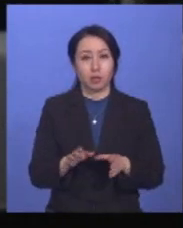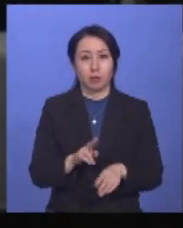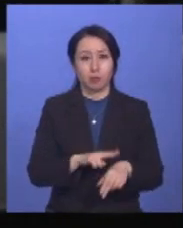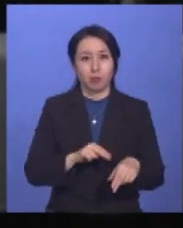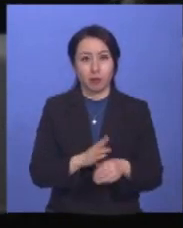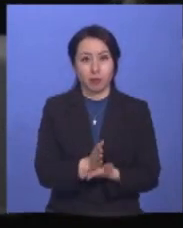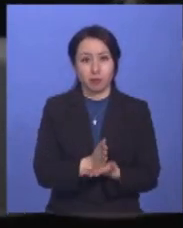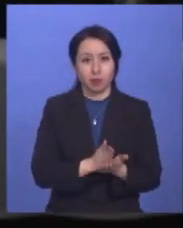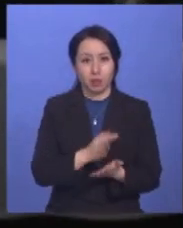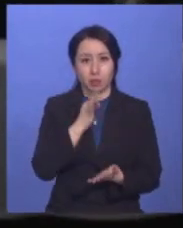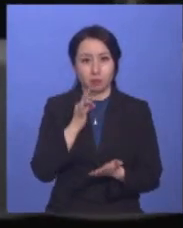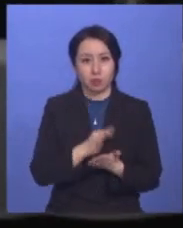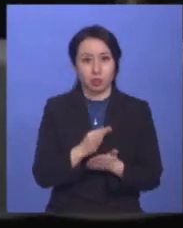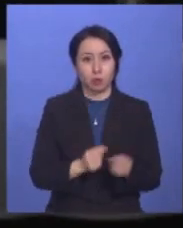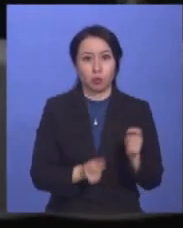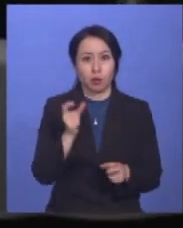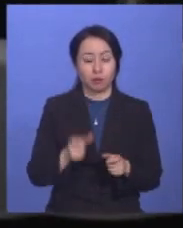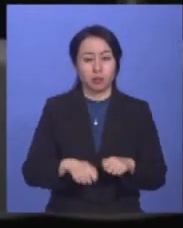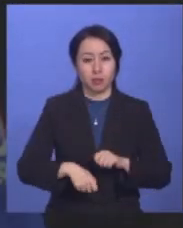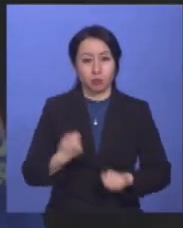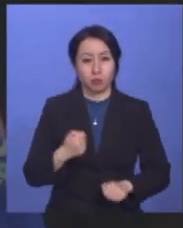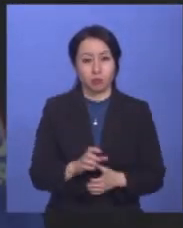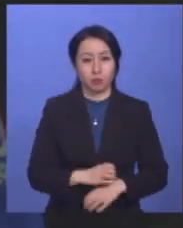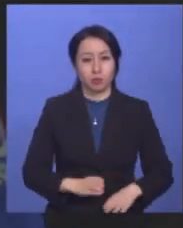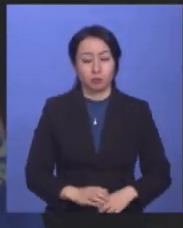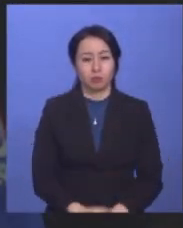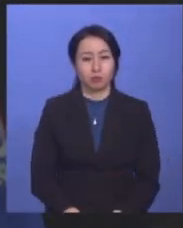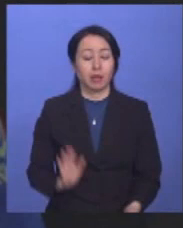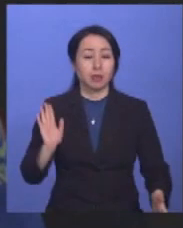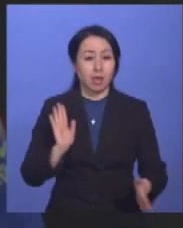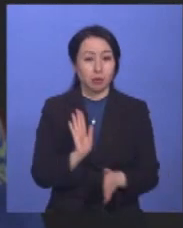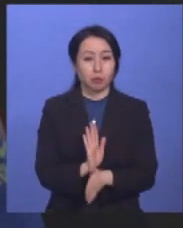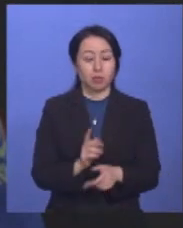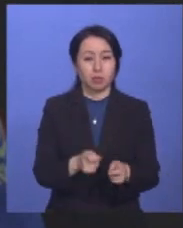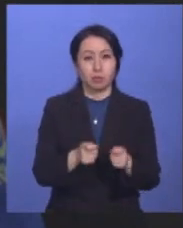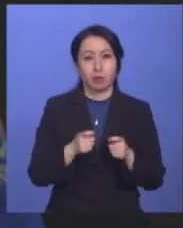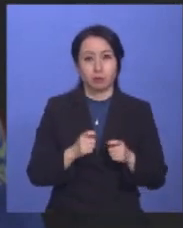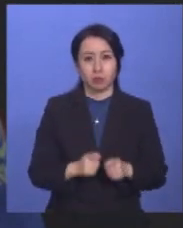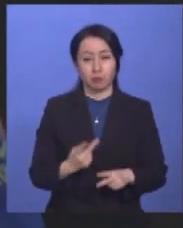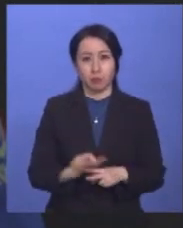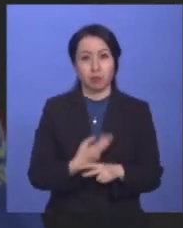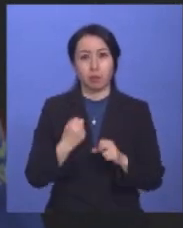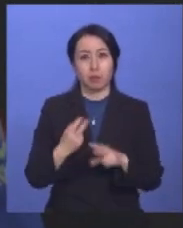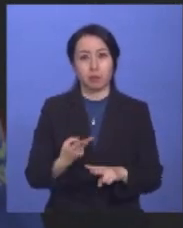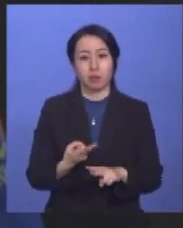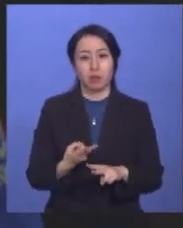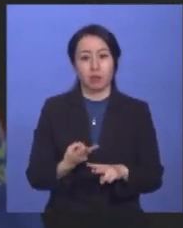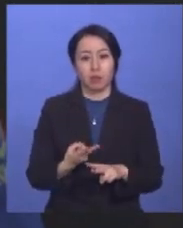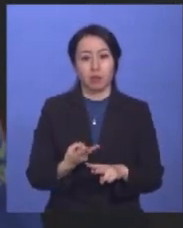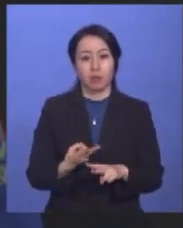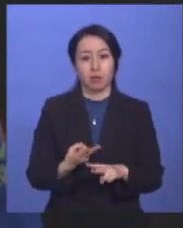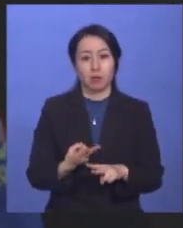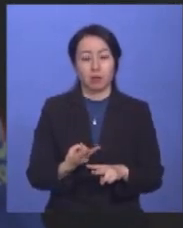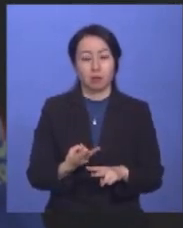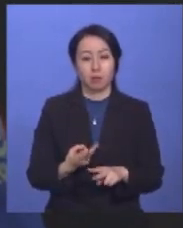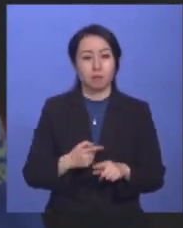и личную ответственность руководителей за нарушение подчиненных. Дал конкретные поручения департаменту собственной безопасности проводить